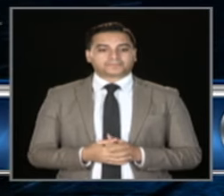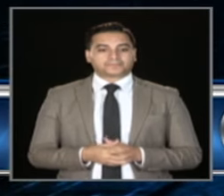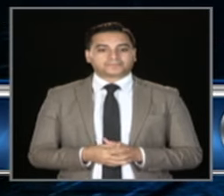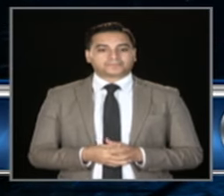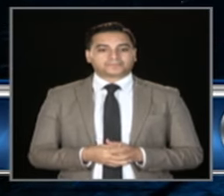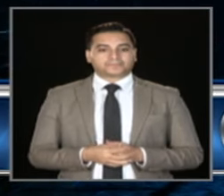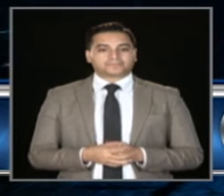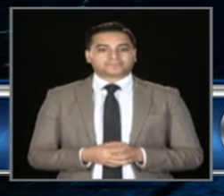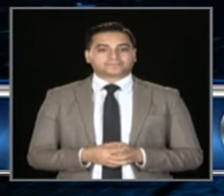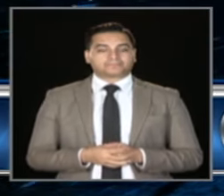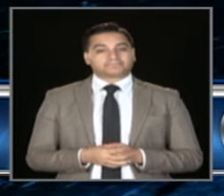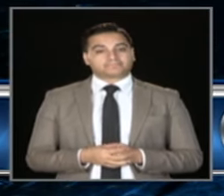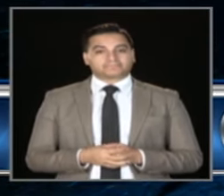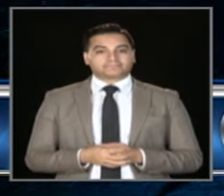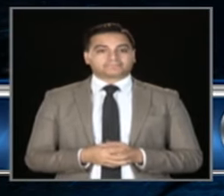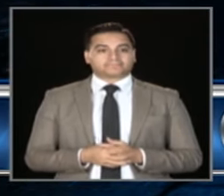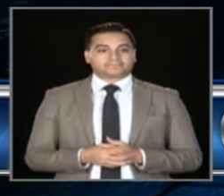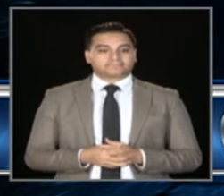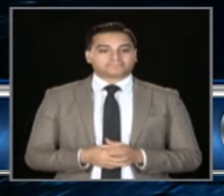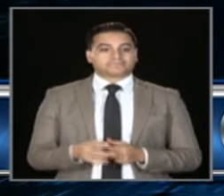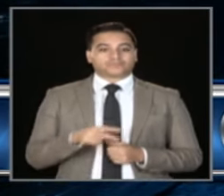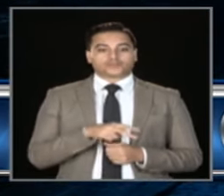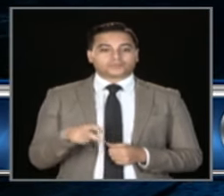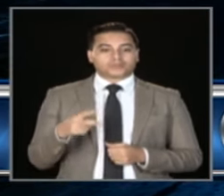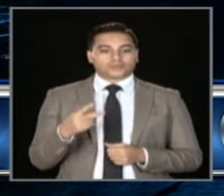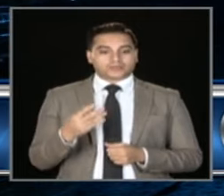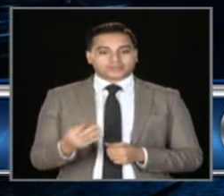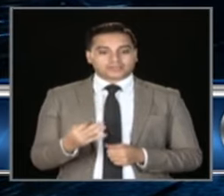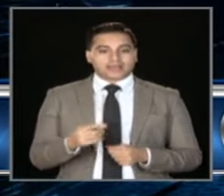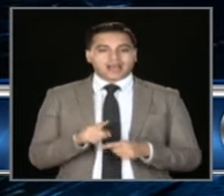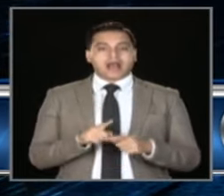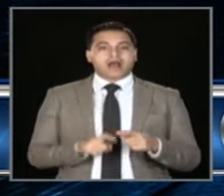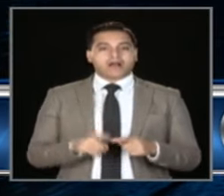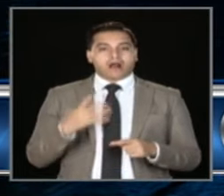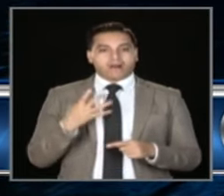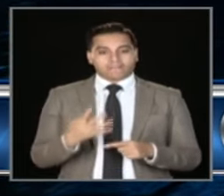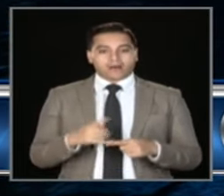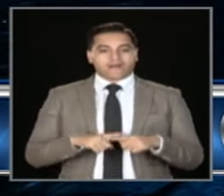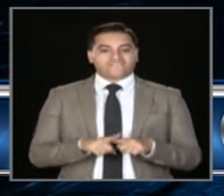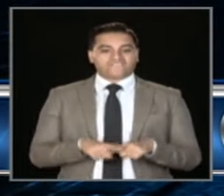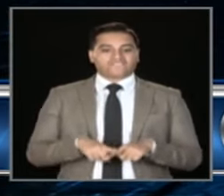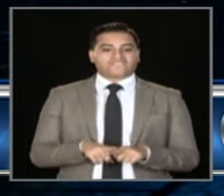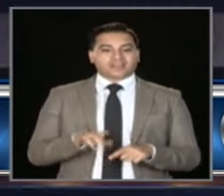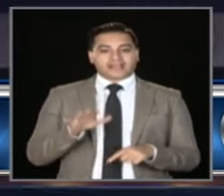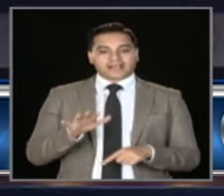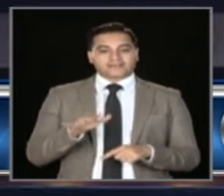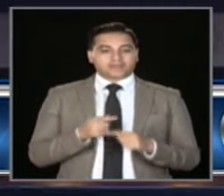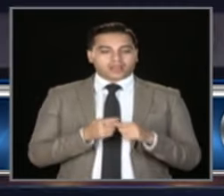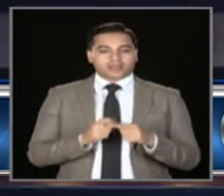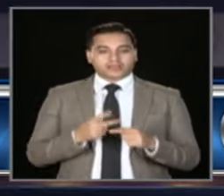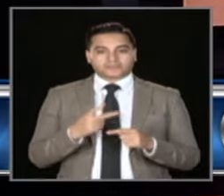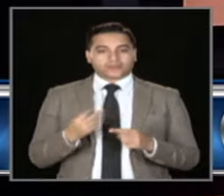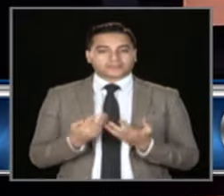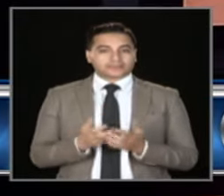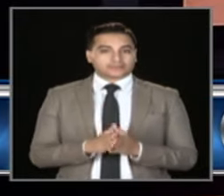240 يساوي كام 832 على 4 في 5